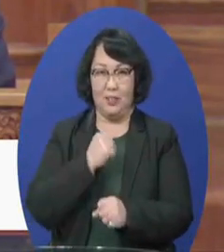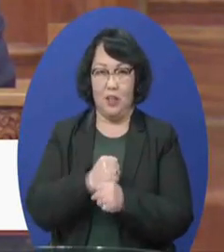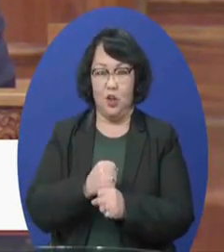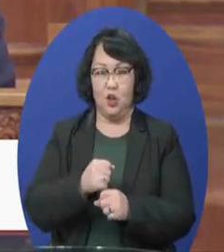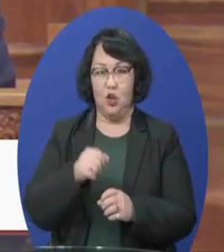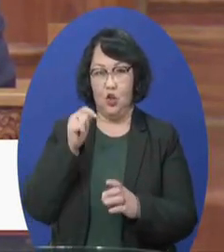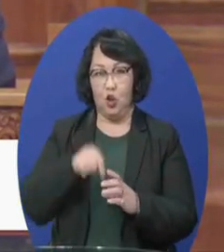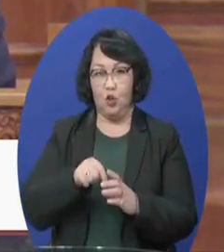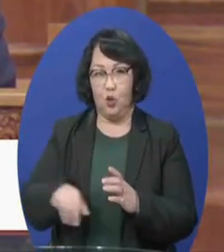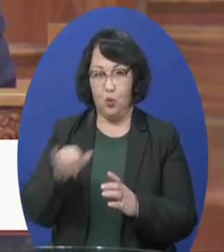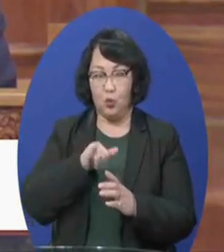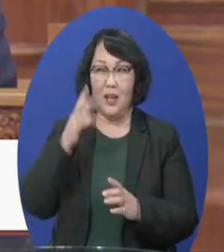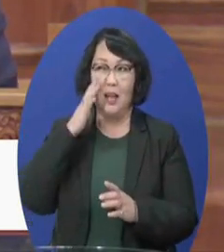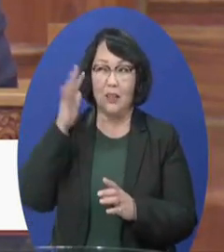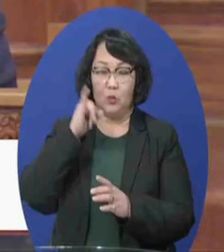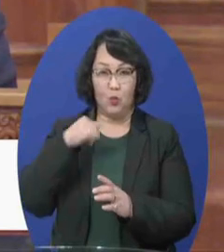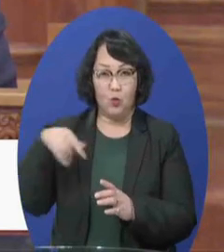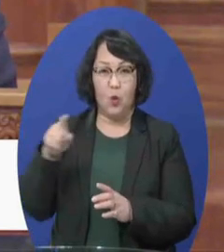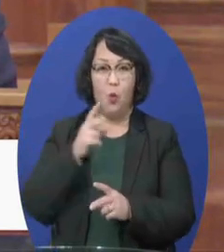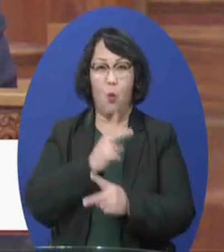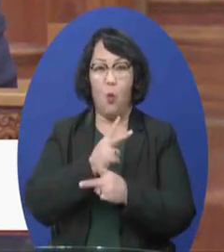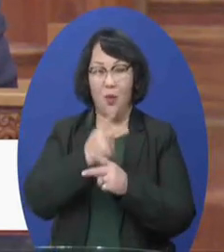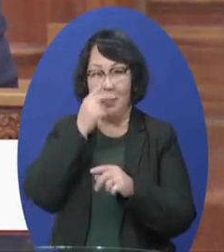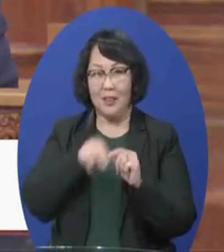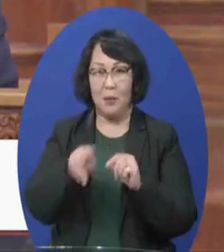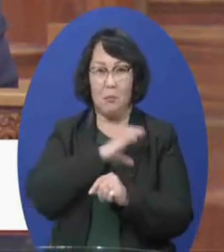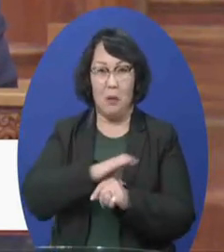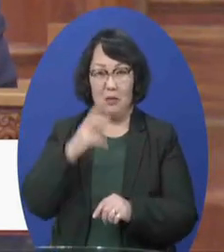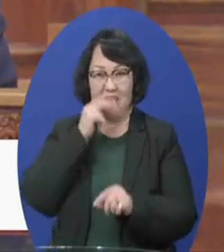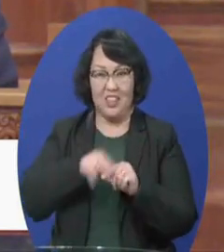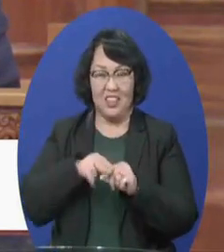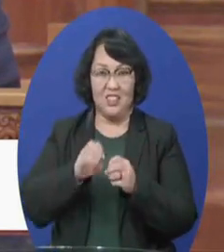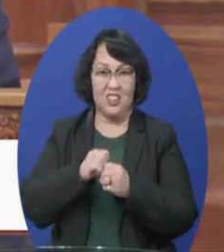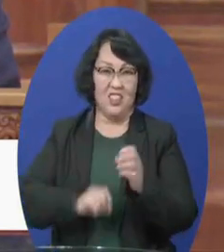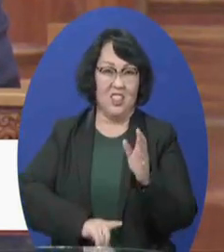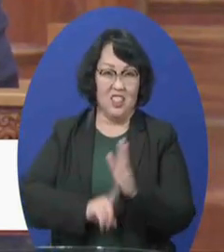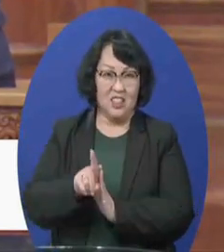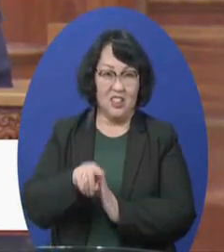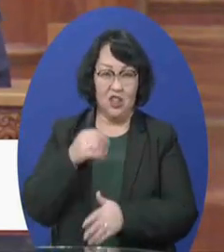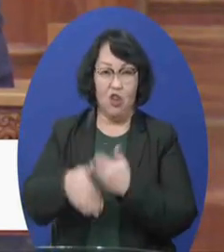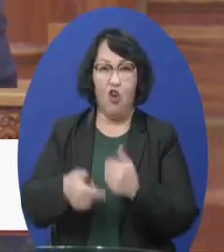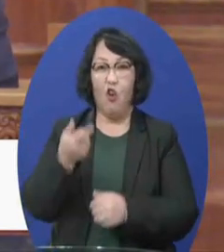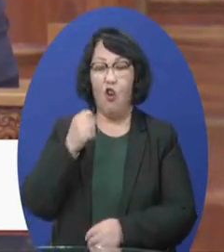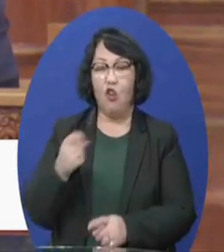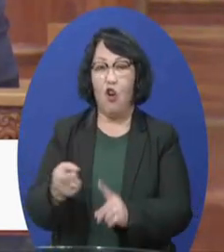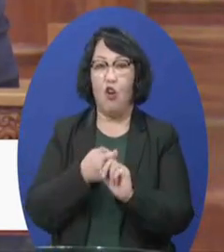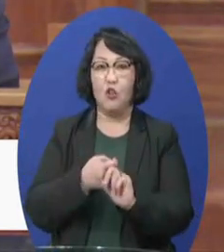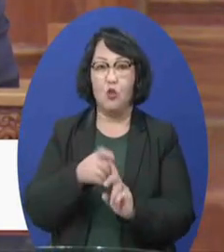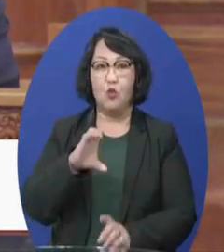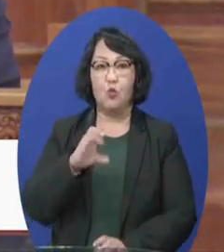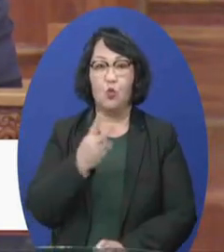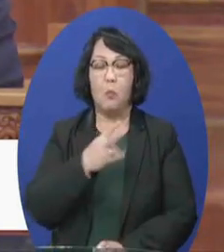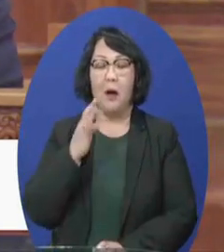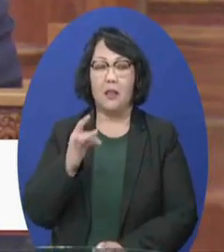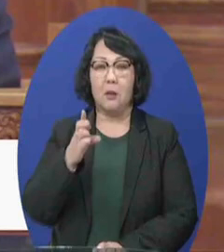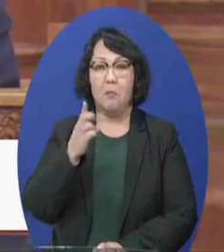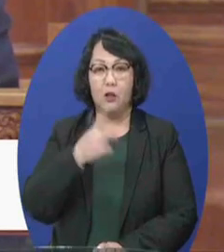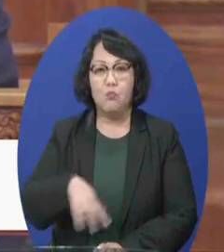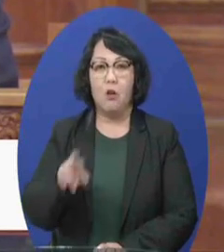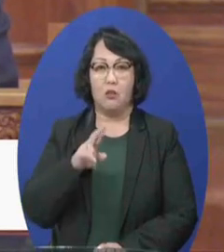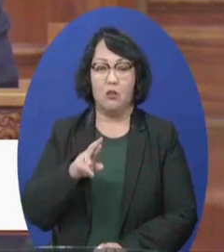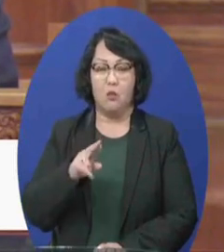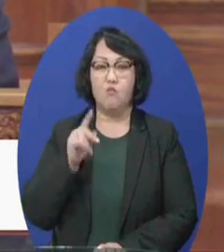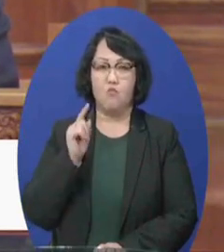дотоодын төдийгүй гадаадын хууль хяналтын байгууллагууд шалгаж эхэлсэн бөгөөд гол холбогдогч нь Сүхбаатарын Батболд гэдгийг хаа ханаа